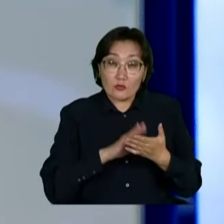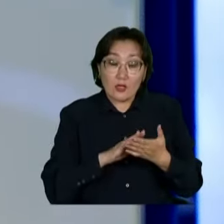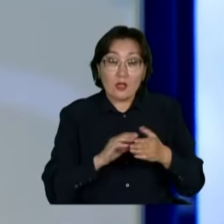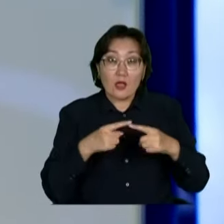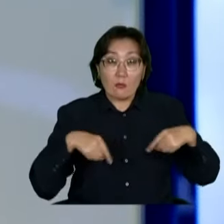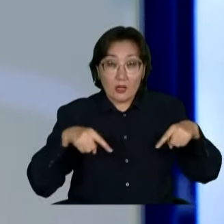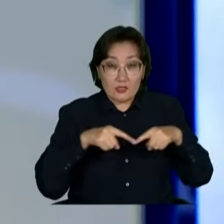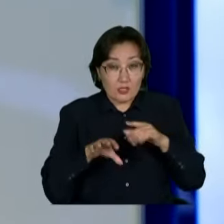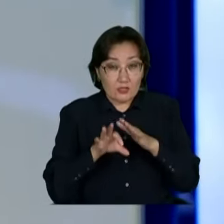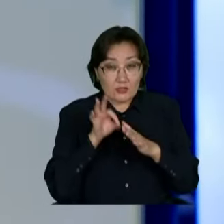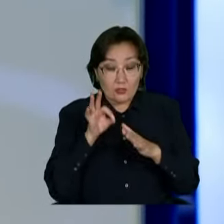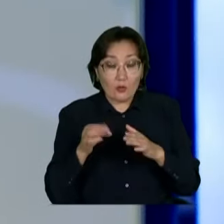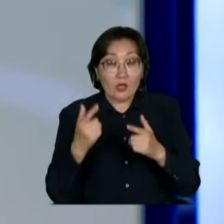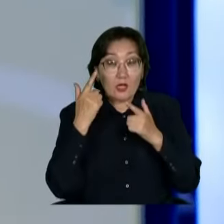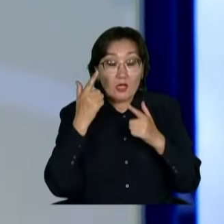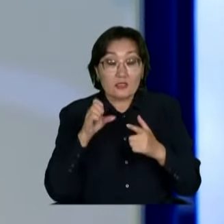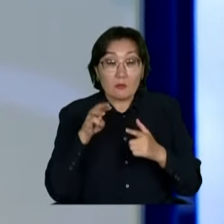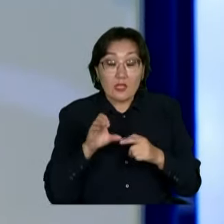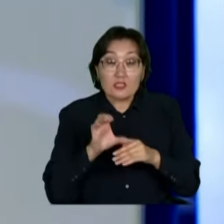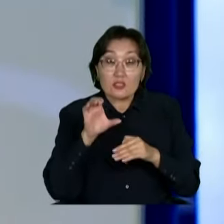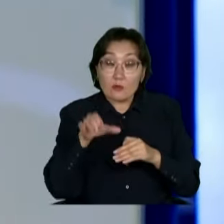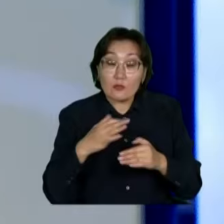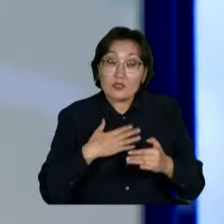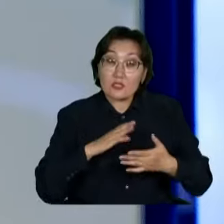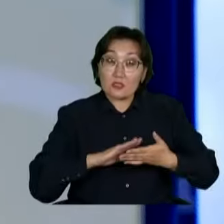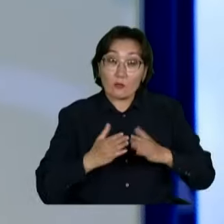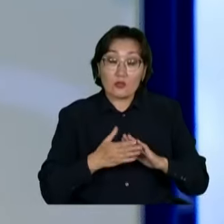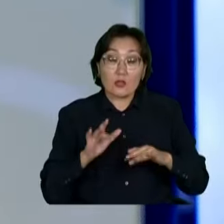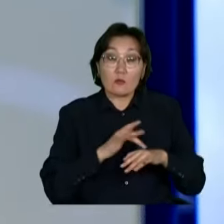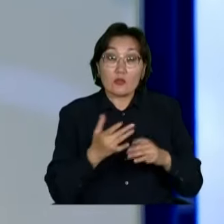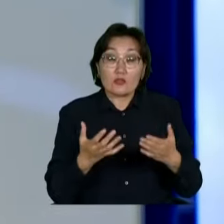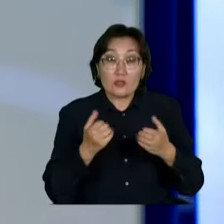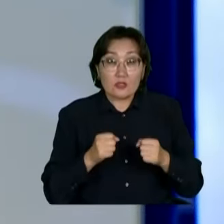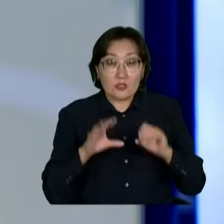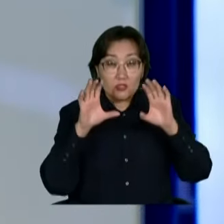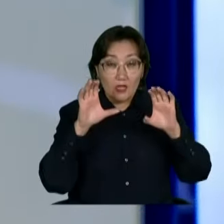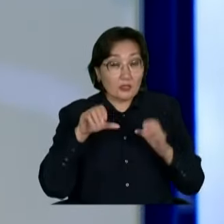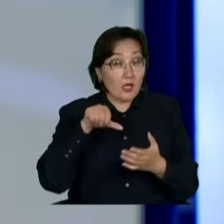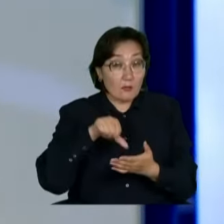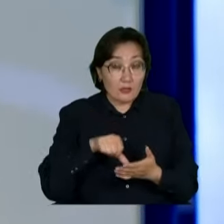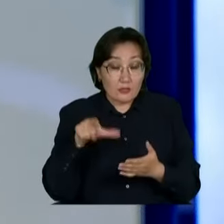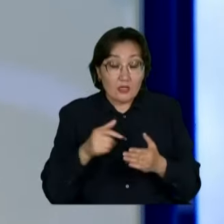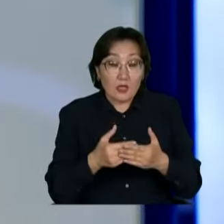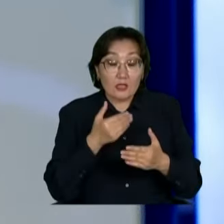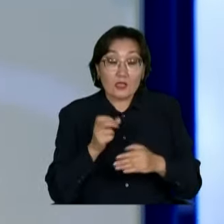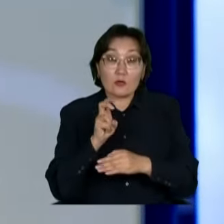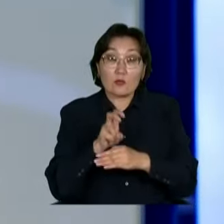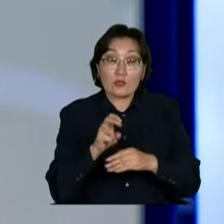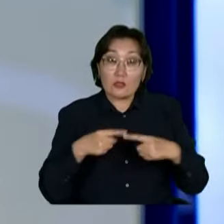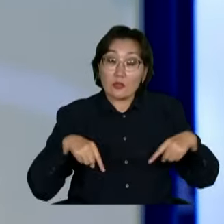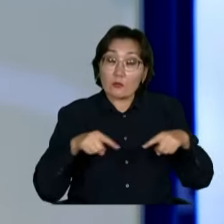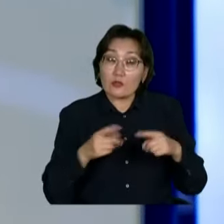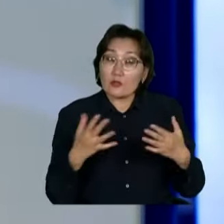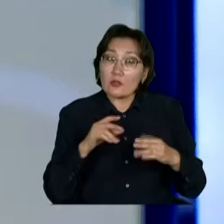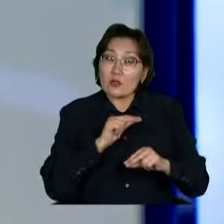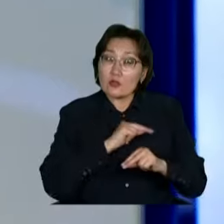таңдауға хабарлама жіберіледі. Енді біздің жағдайда жаңағы қызмет алушының заңды өкілі болады, алдын ала келіп, мекеме немен айналысады,